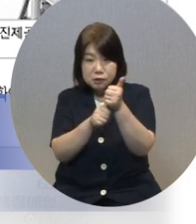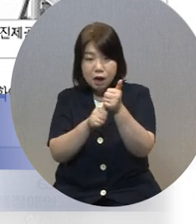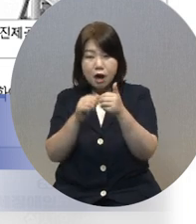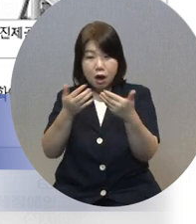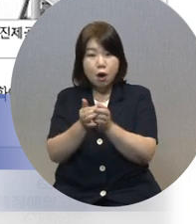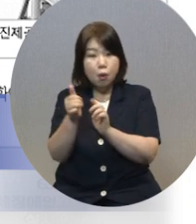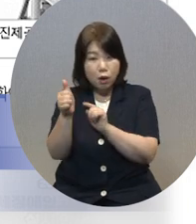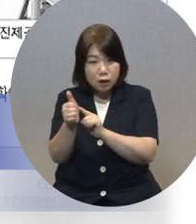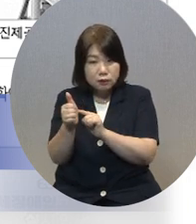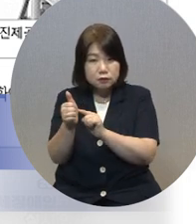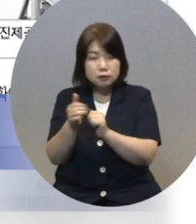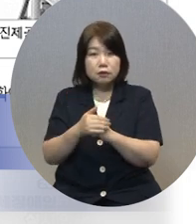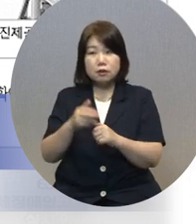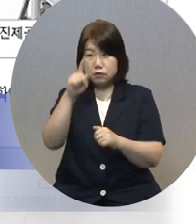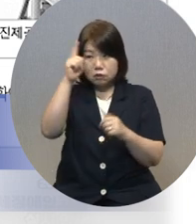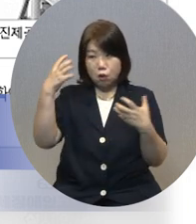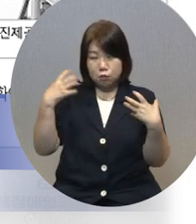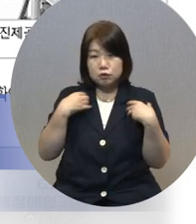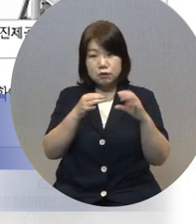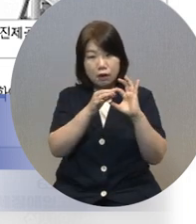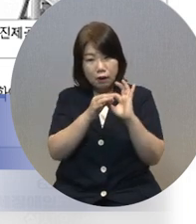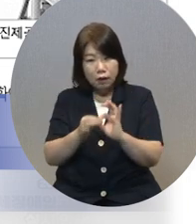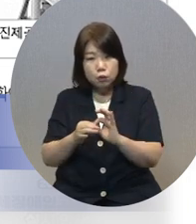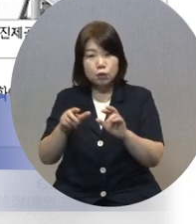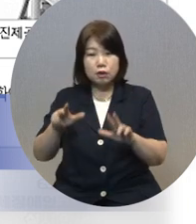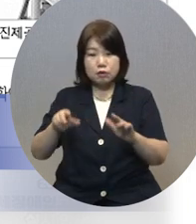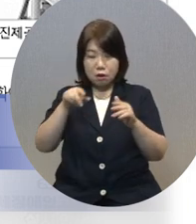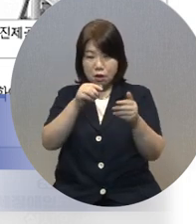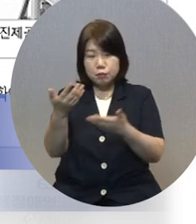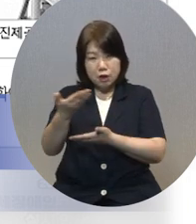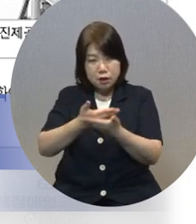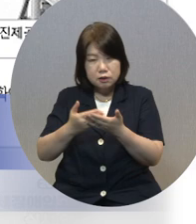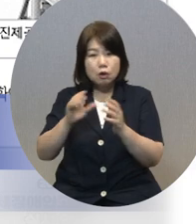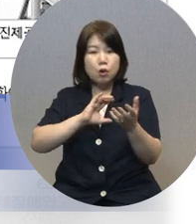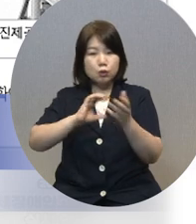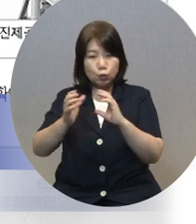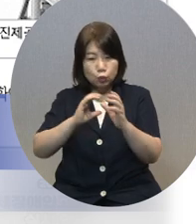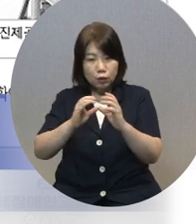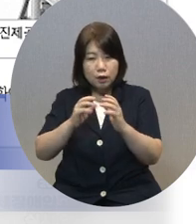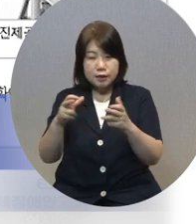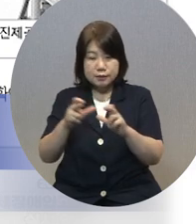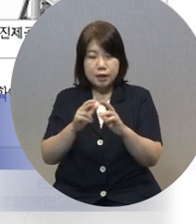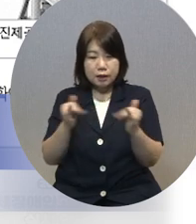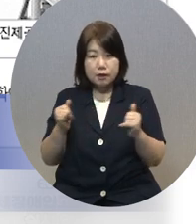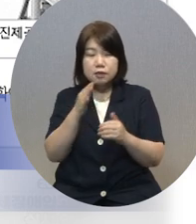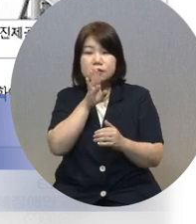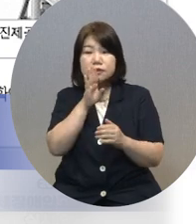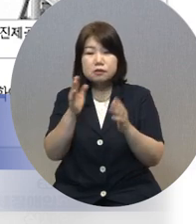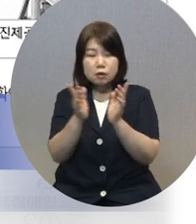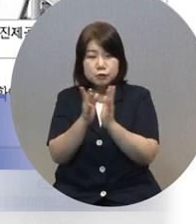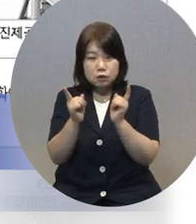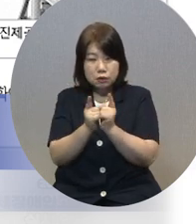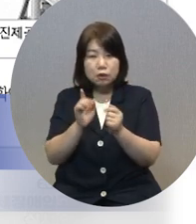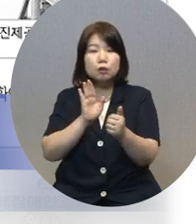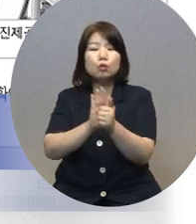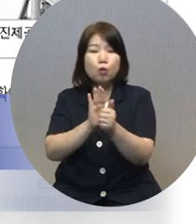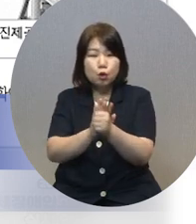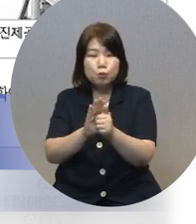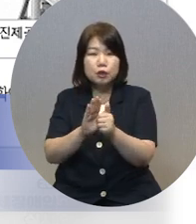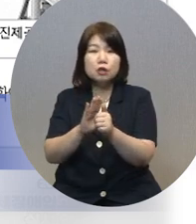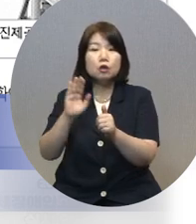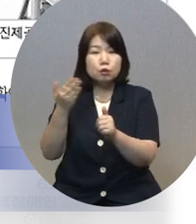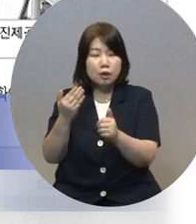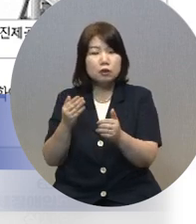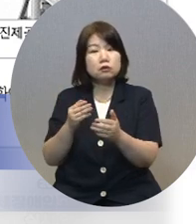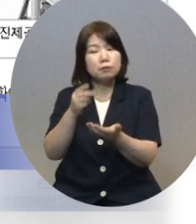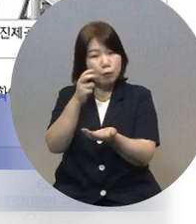사업 기간 동안 정부는 지속적으로 현장과 소통에 장애인들에게 실질적 도움이 되는 제도로 나아갈 수 있도록